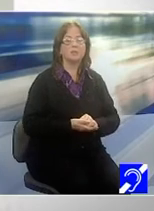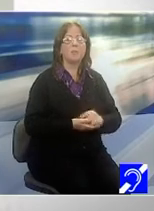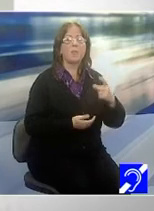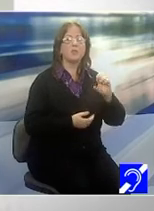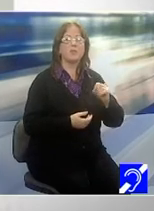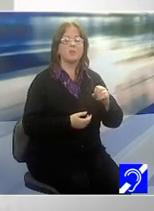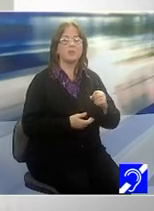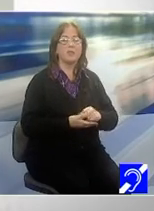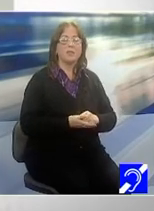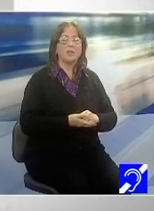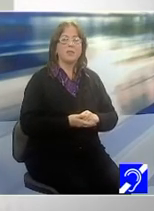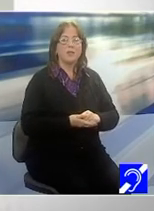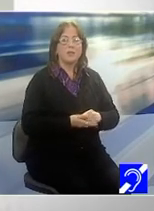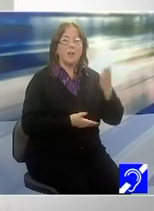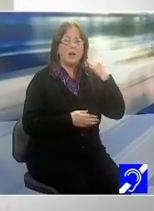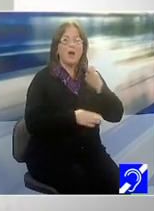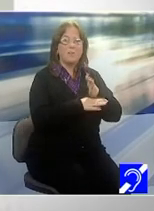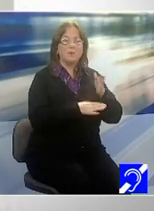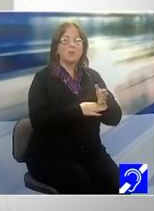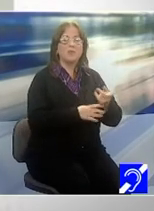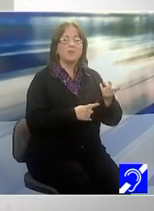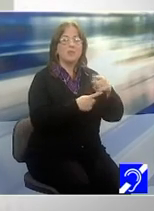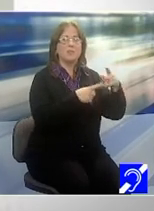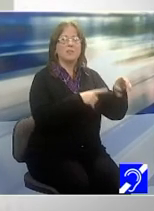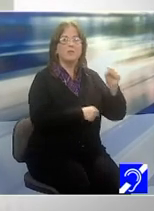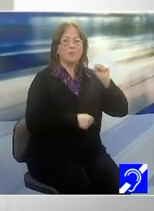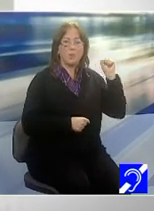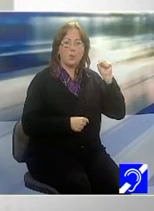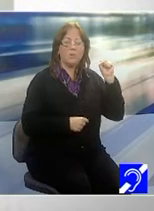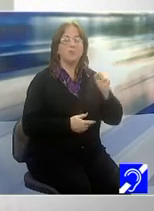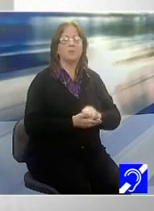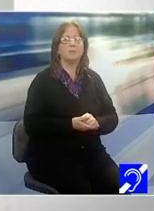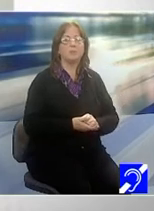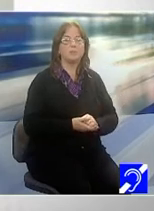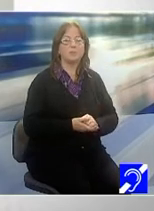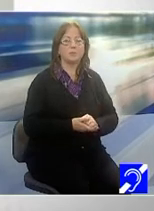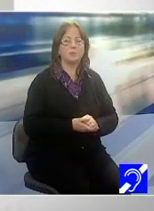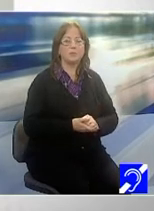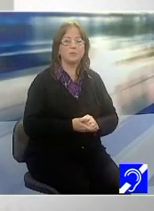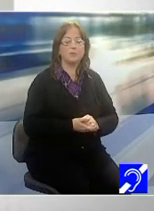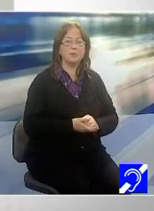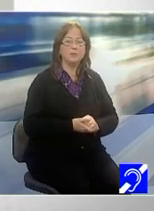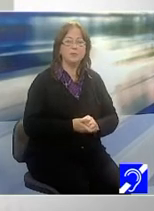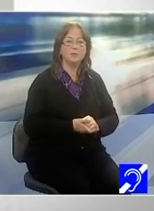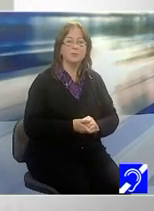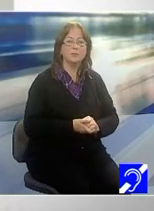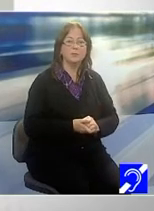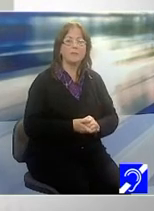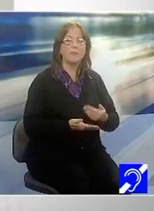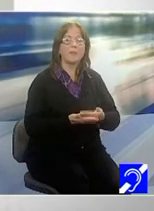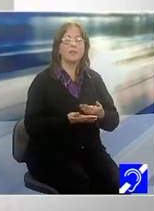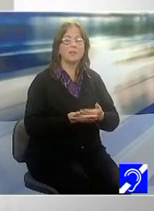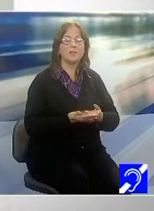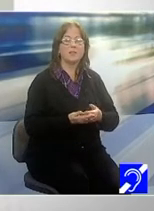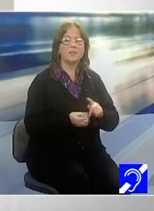ori pe la fiecare a trecut înainte să vină cu aceste propuneri de miniștri și cu programul de guvernare. Ba chiar a spus că această schimbare peste